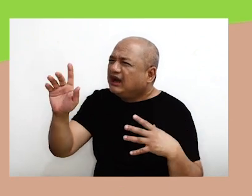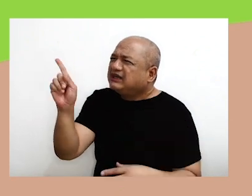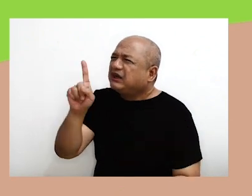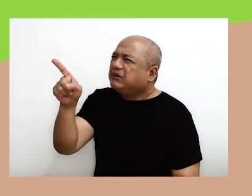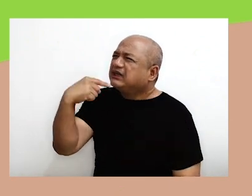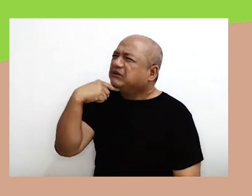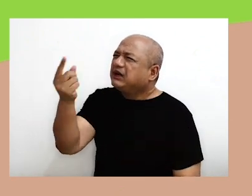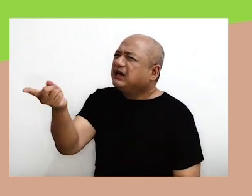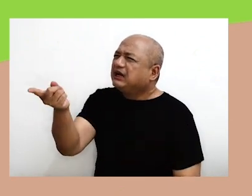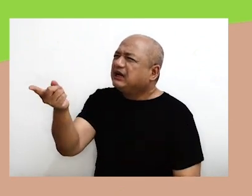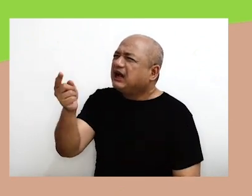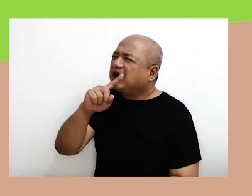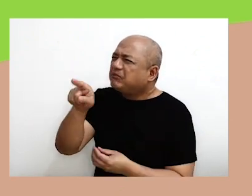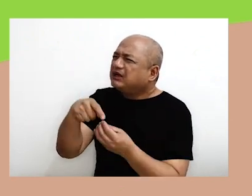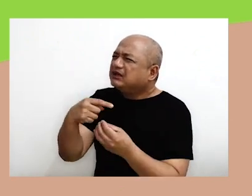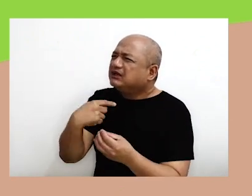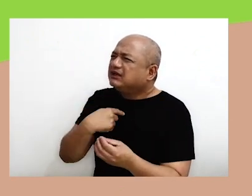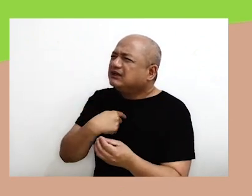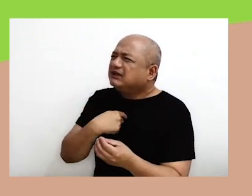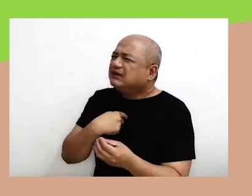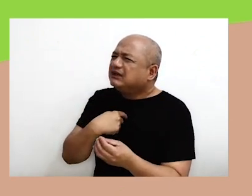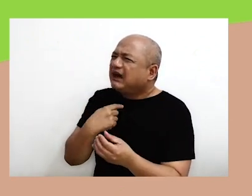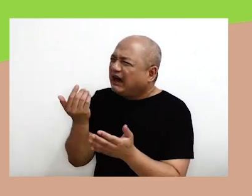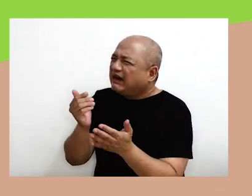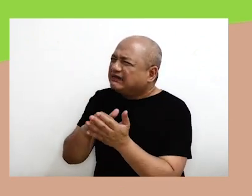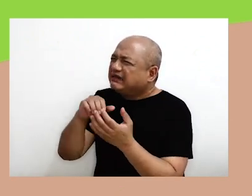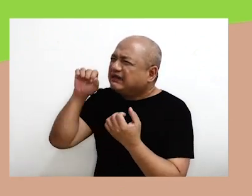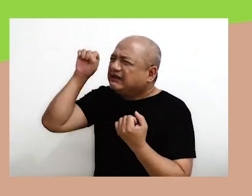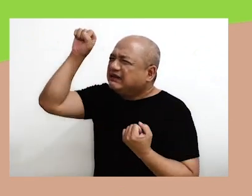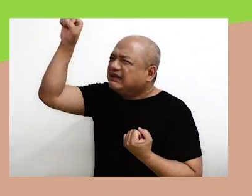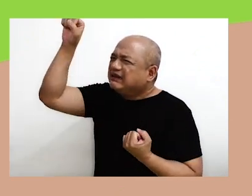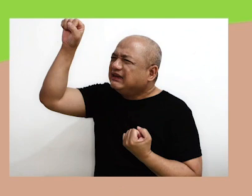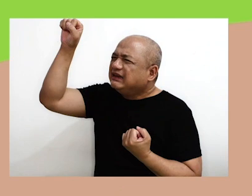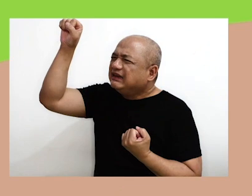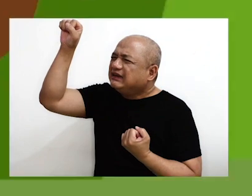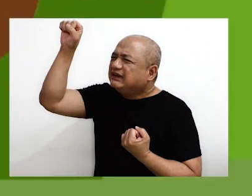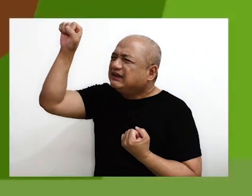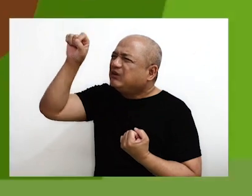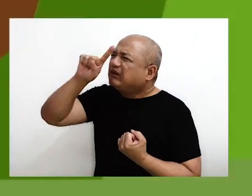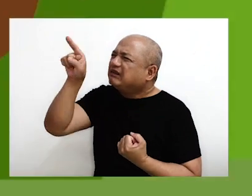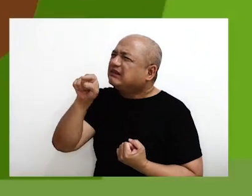doon. Paliwanag ni Biko habang humihikbi.